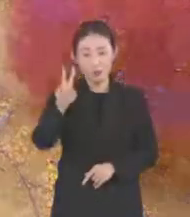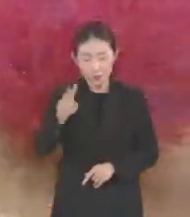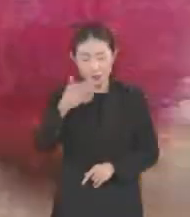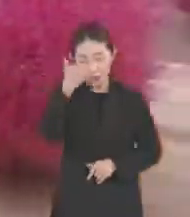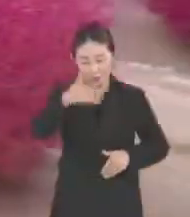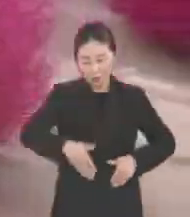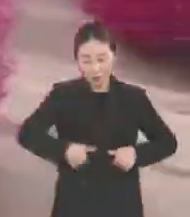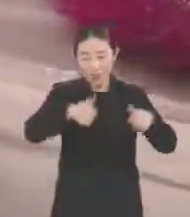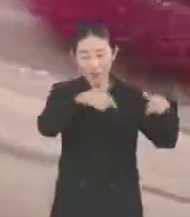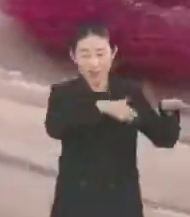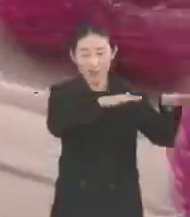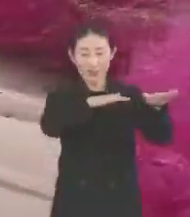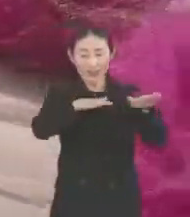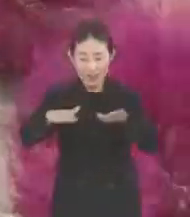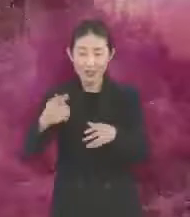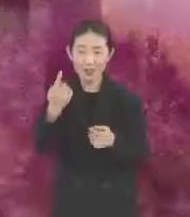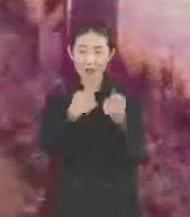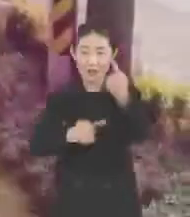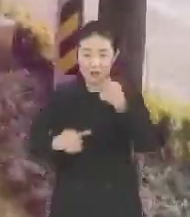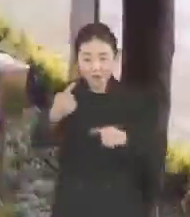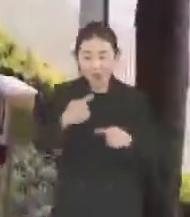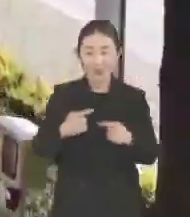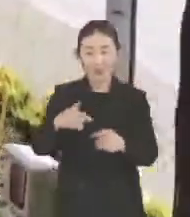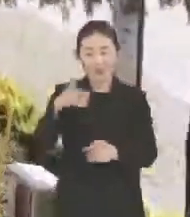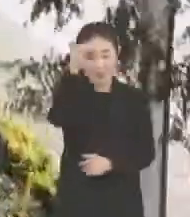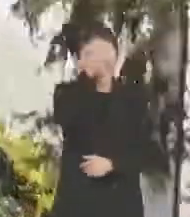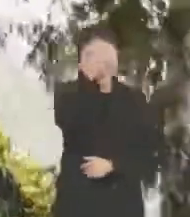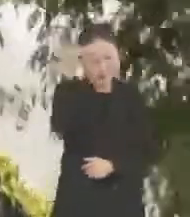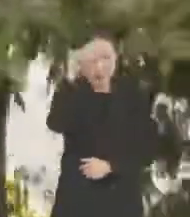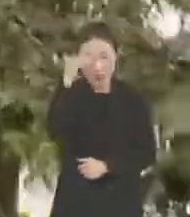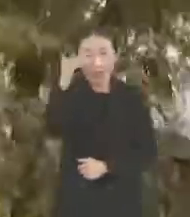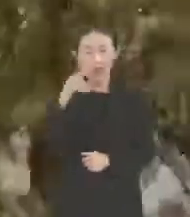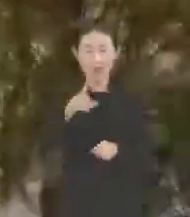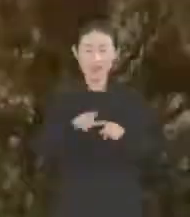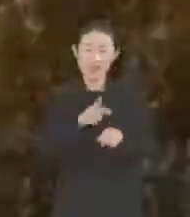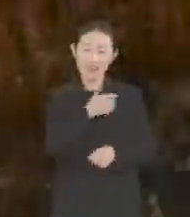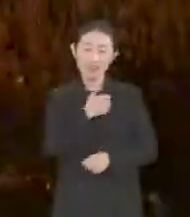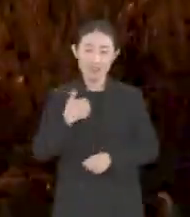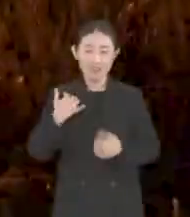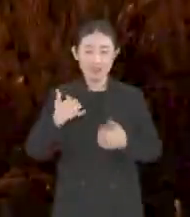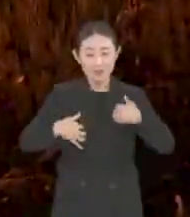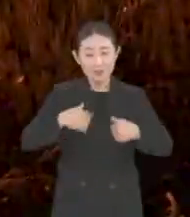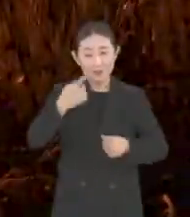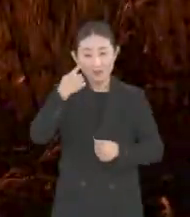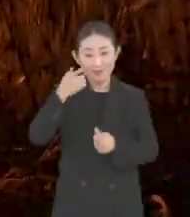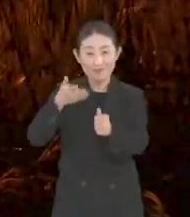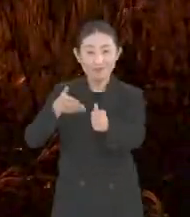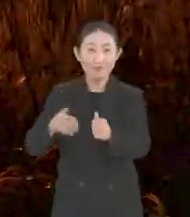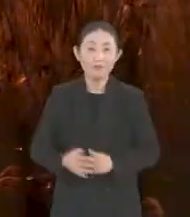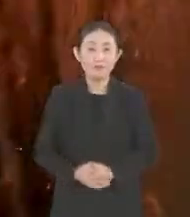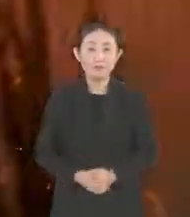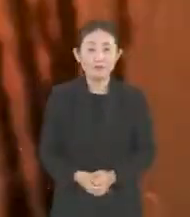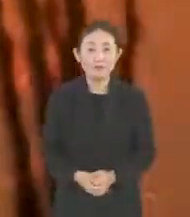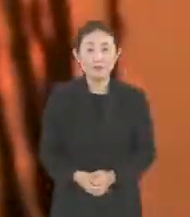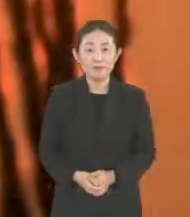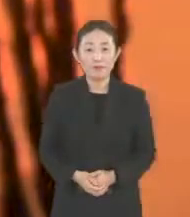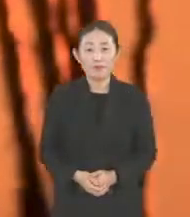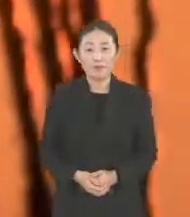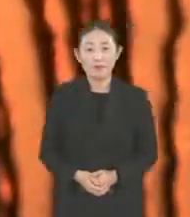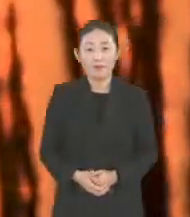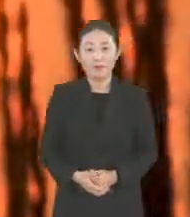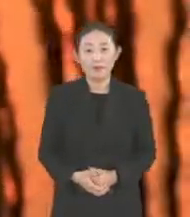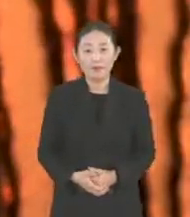충남 서해와 아름다운 숲에서 일상을 잠시 던지고 여유를 찾아보는 건 어떨까요 TJB 강진원입니다